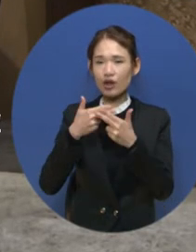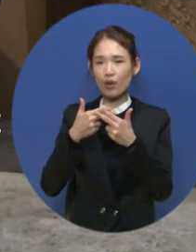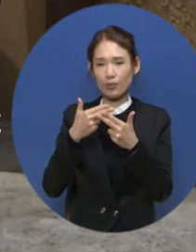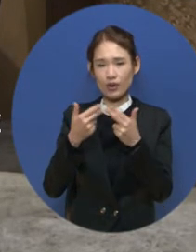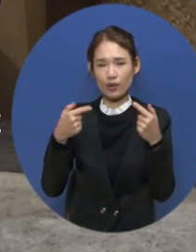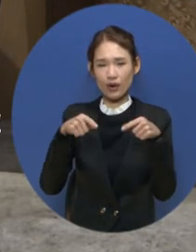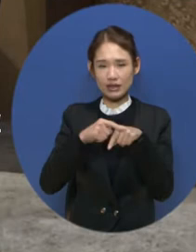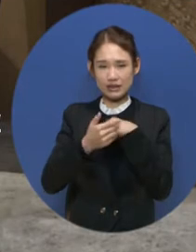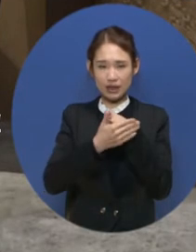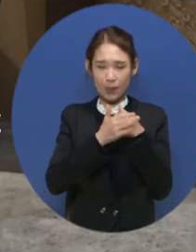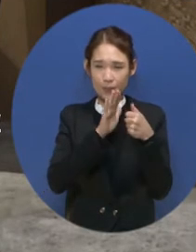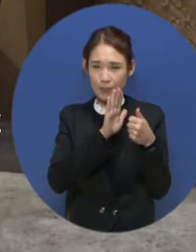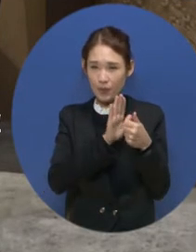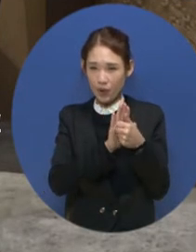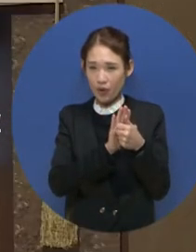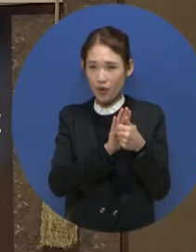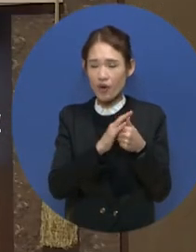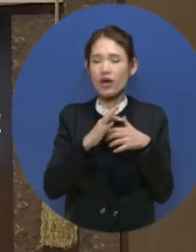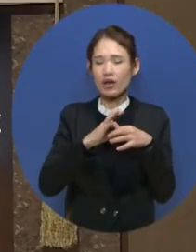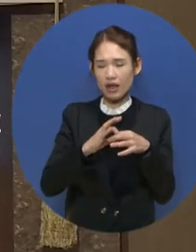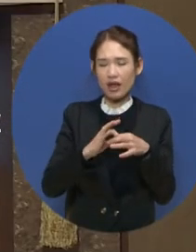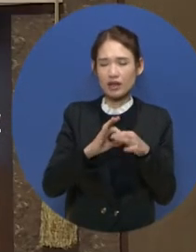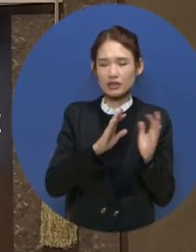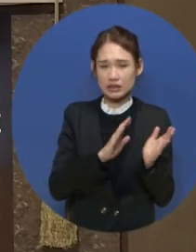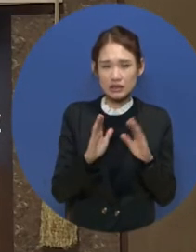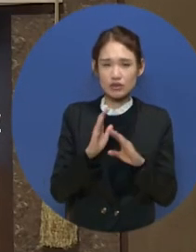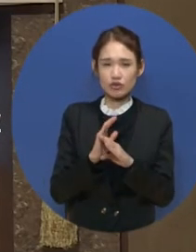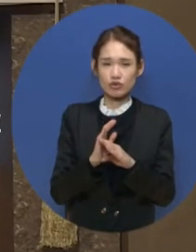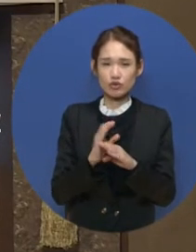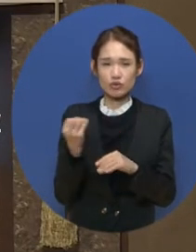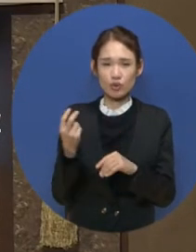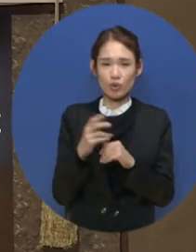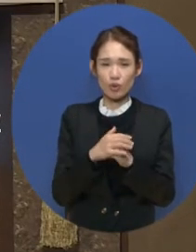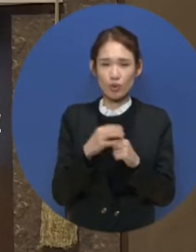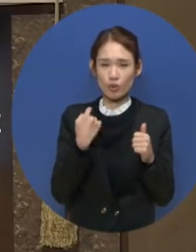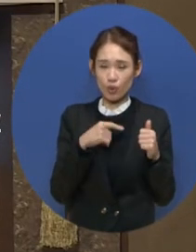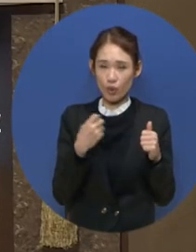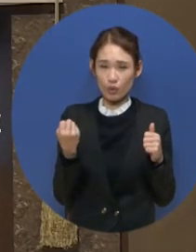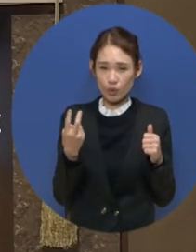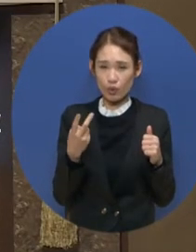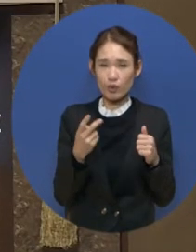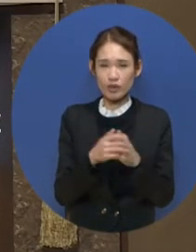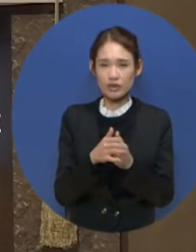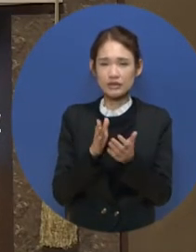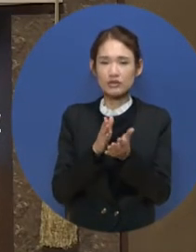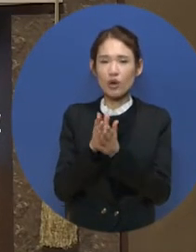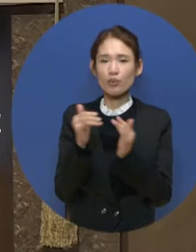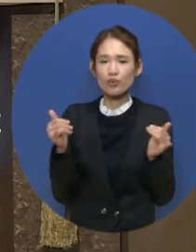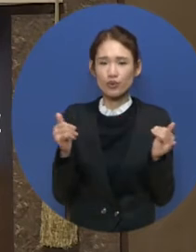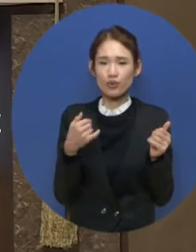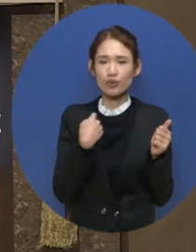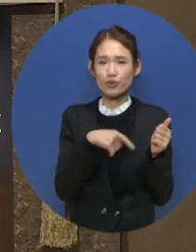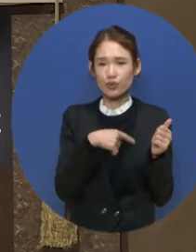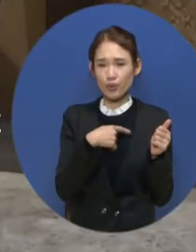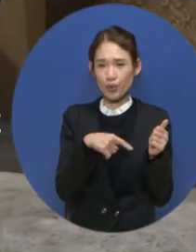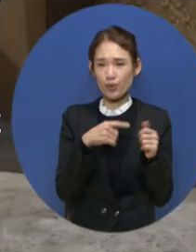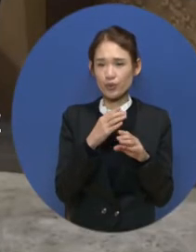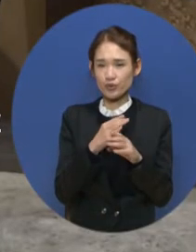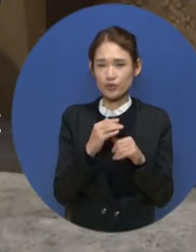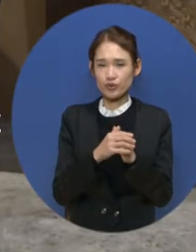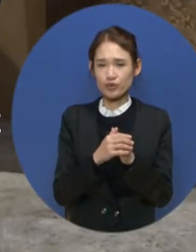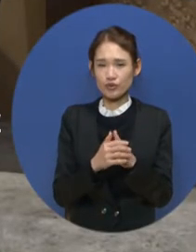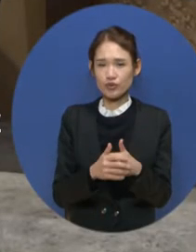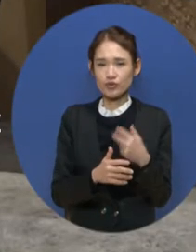협력해서 지금 하고 있구요 뭐 기타 교육 뿐만 아니고 저희가 이제 그런 전문요원 교육을 지금 하고 있는 단